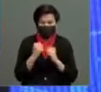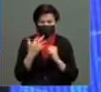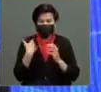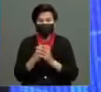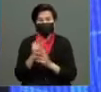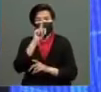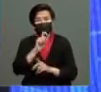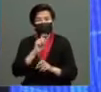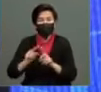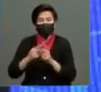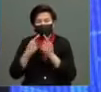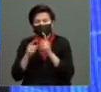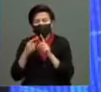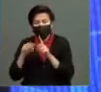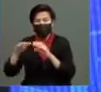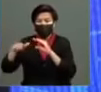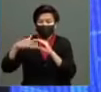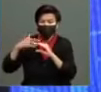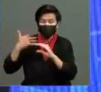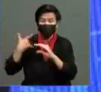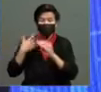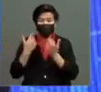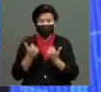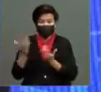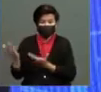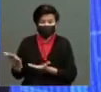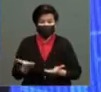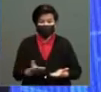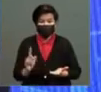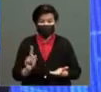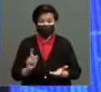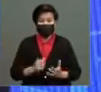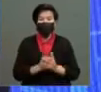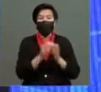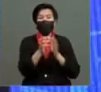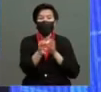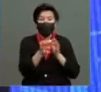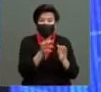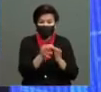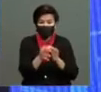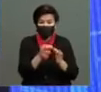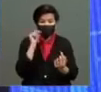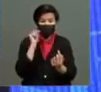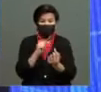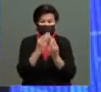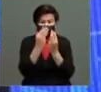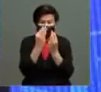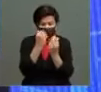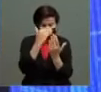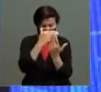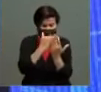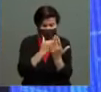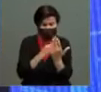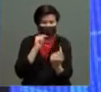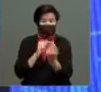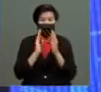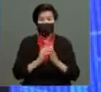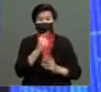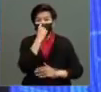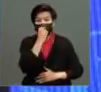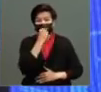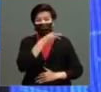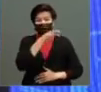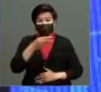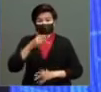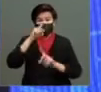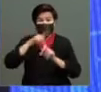คำถามที่มีการส่งเข้ามาและลำดับต่อไปค่ะเพื่อเป็นการชี้แจงทำความเข้าใจในรายละเอียดนะคะให้กับชาวต่างชาติทั้งที่อยู่